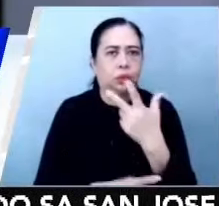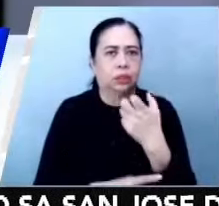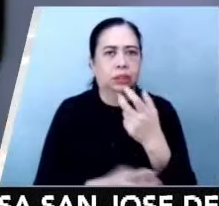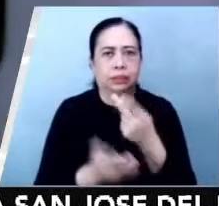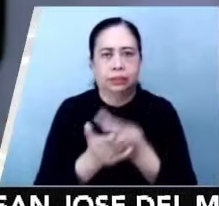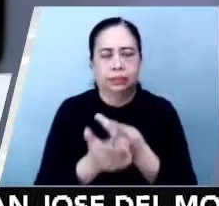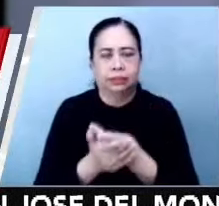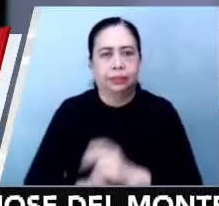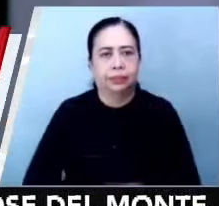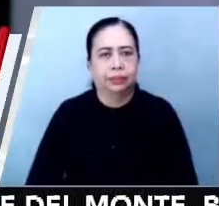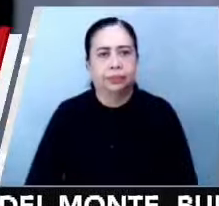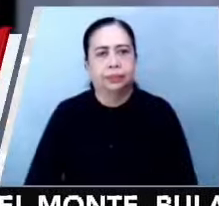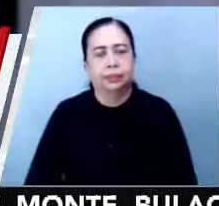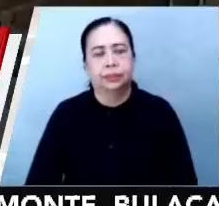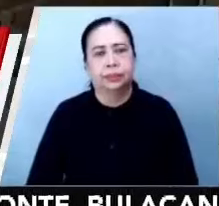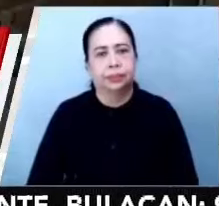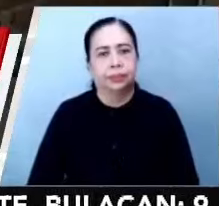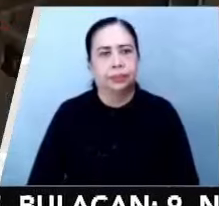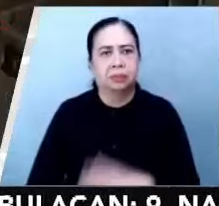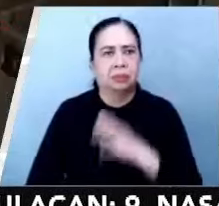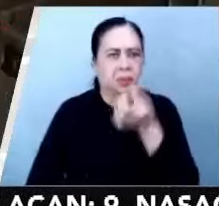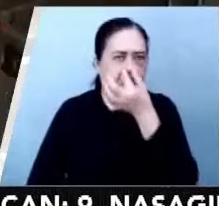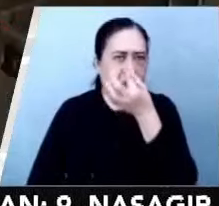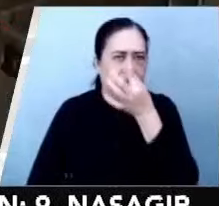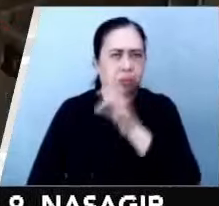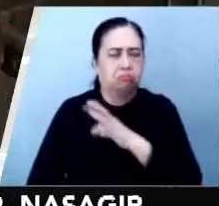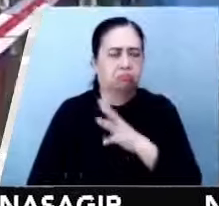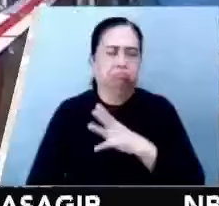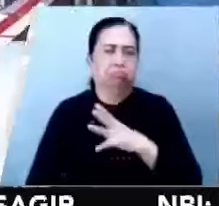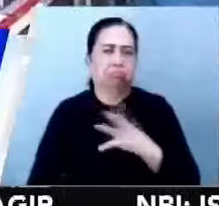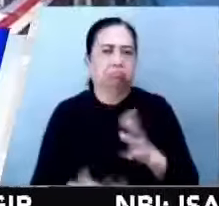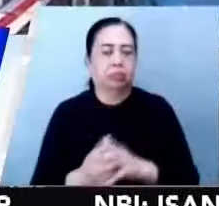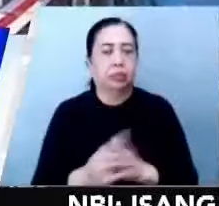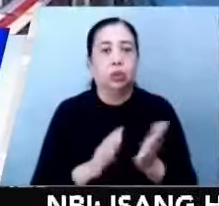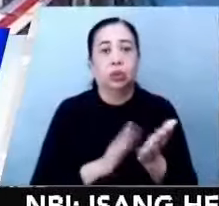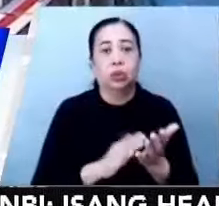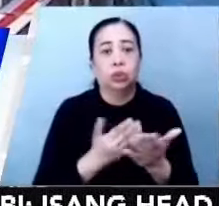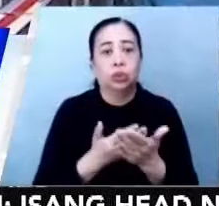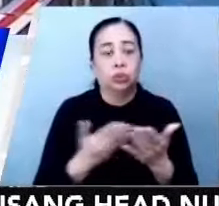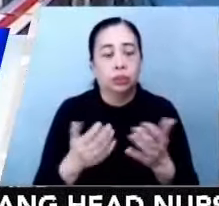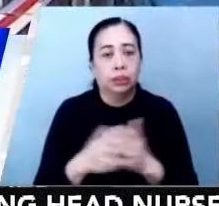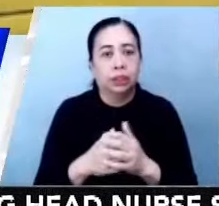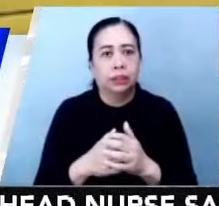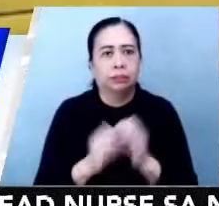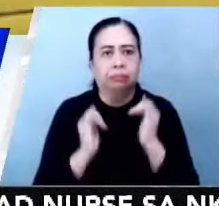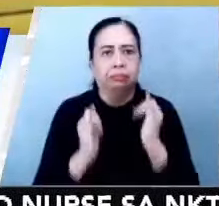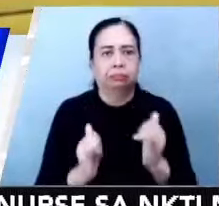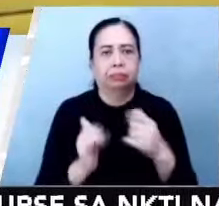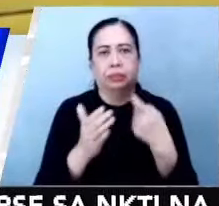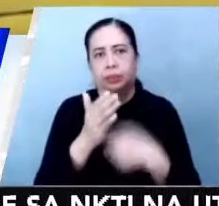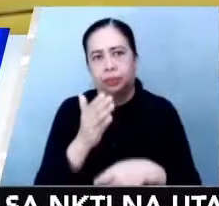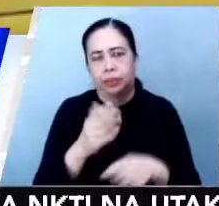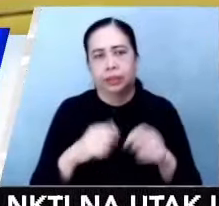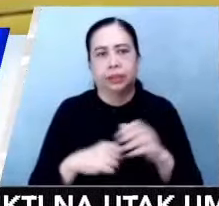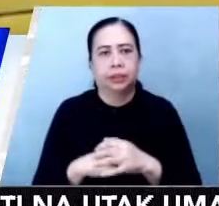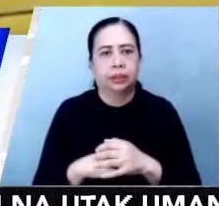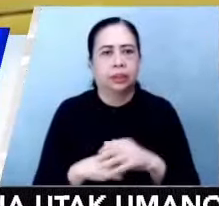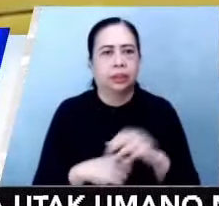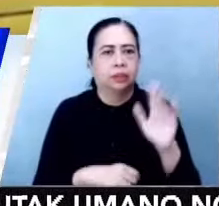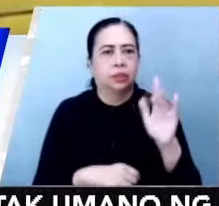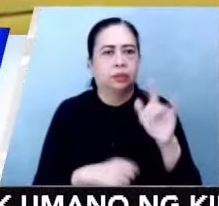Basta ka may tubo ko ng konti, pwede lang. Ang school supplies, hindi raw gumalaw ang presyo. Nasa 25 to